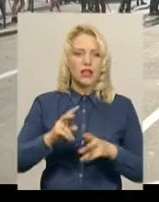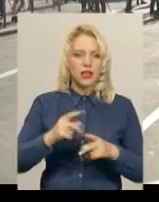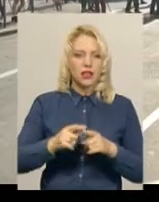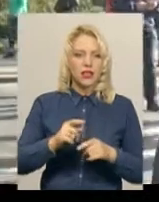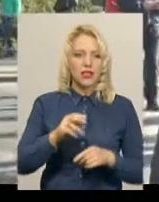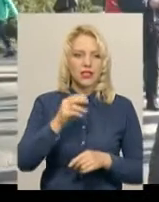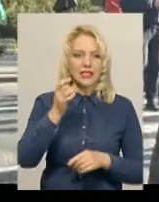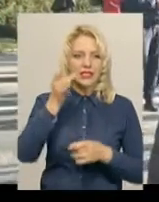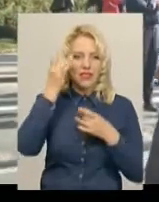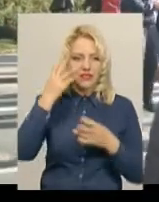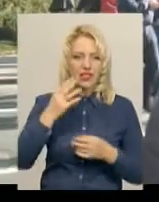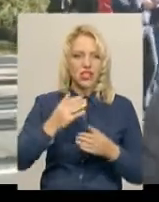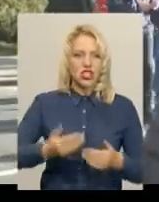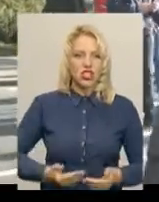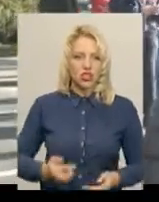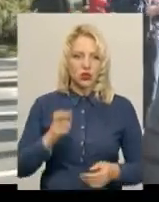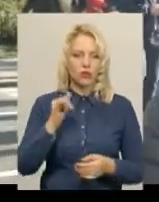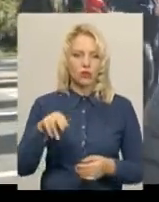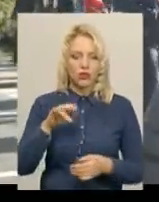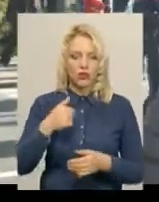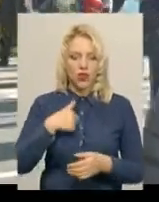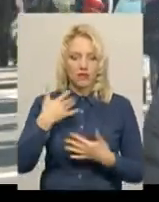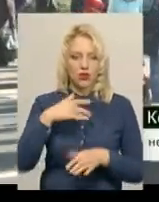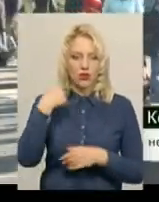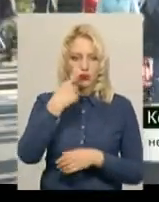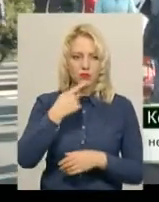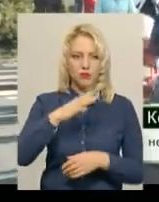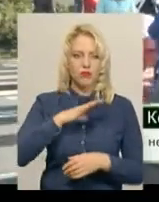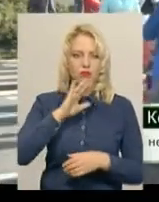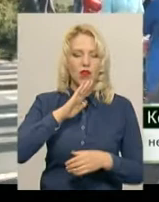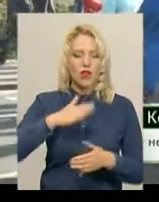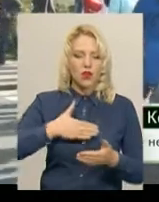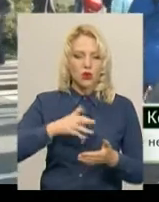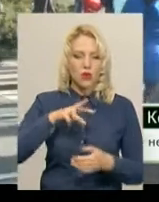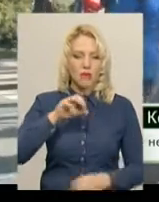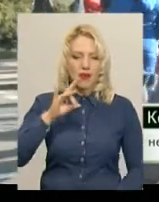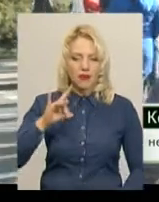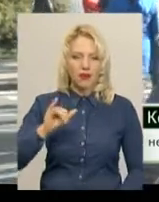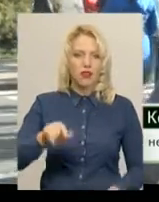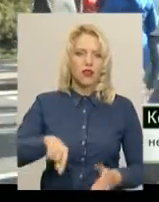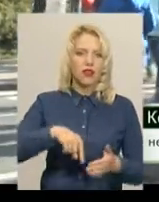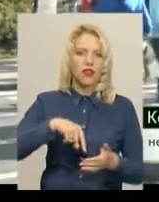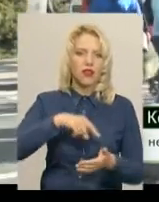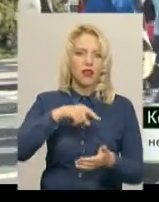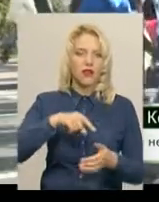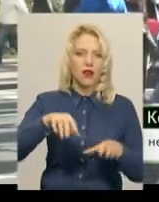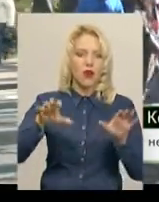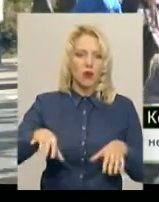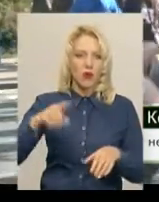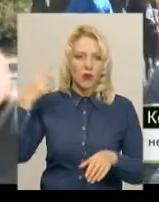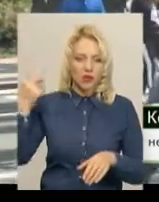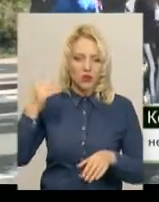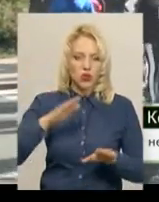Житлобуд». Я вже особисто був у нашого мера і губернатора, у замісника національної